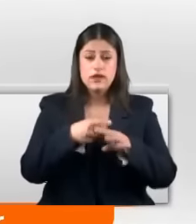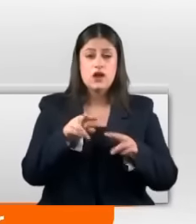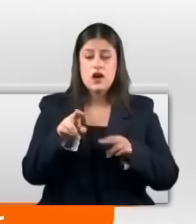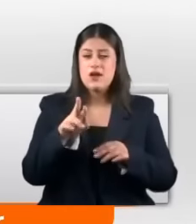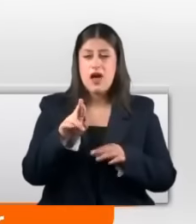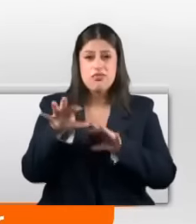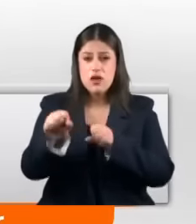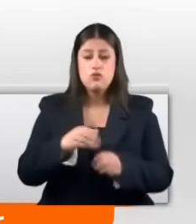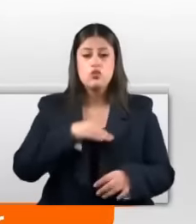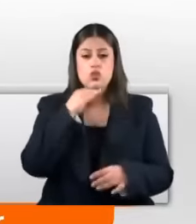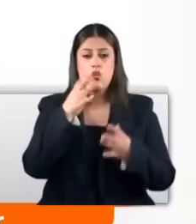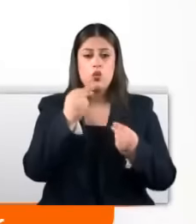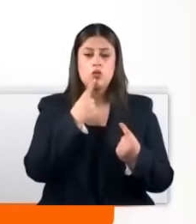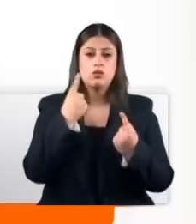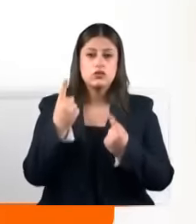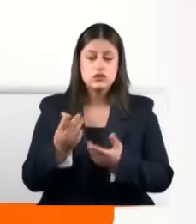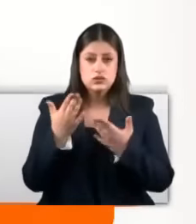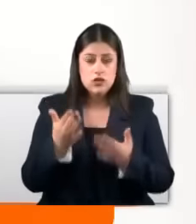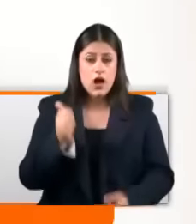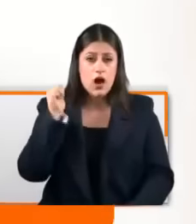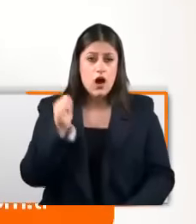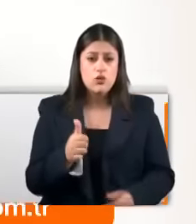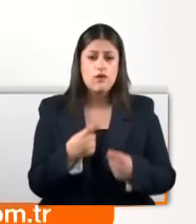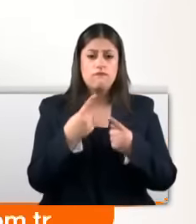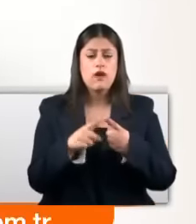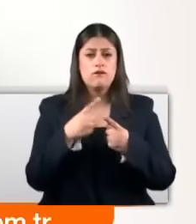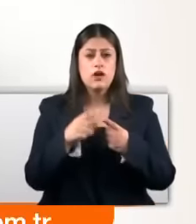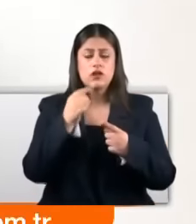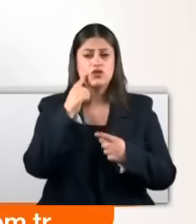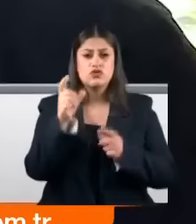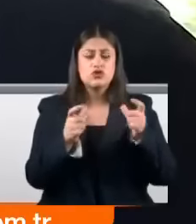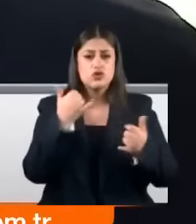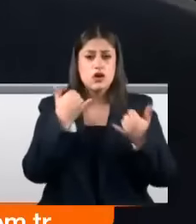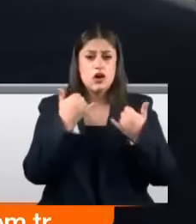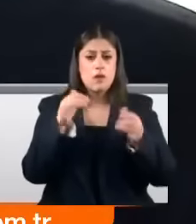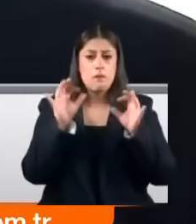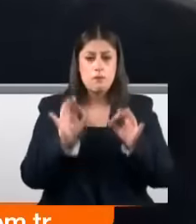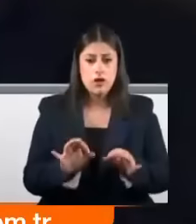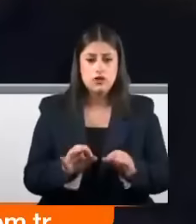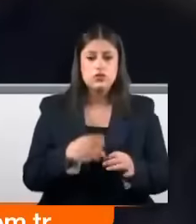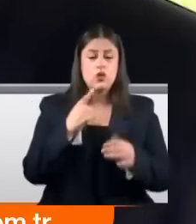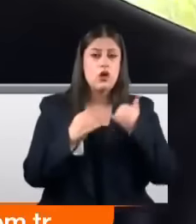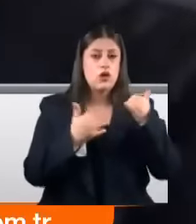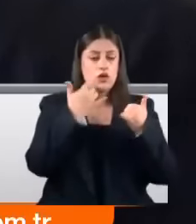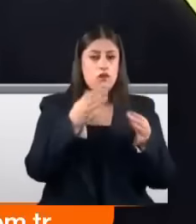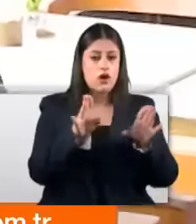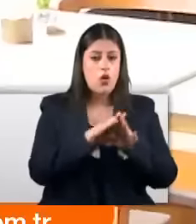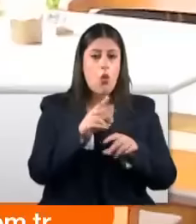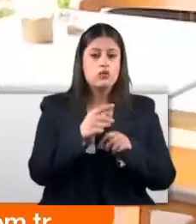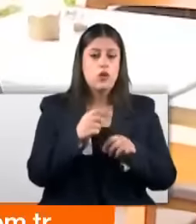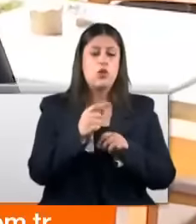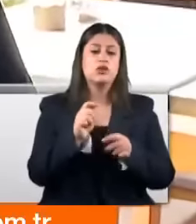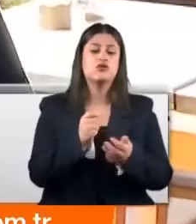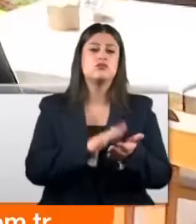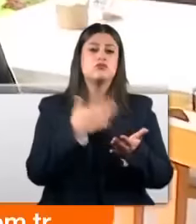olduğu söylendi Onur Çankaya'ya. Her gün farklı bir yetkiliyle muhatap olmaya başladı. Arıyorum Özlem Hanım telefonu kapalı. Özlem Hanım işten ayrıldı dediler. Bu sefer de